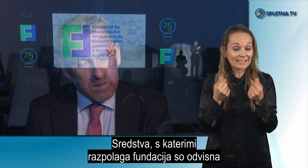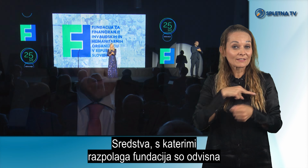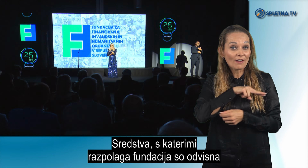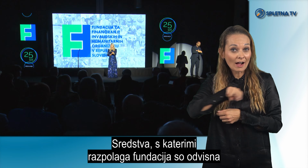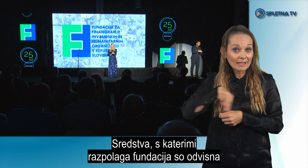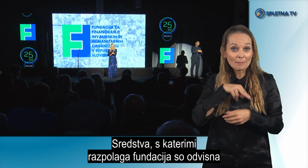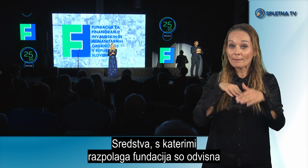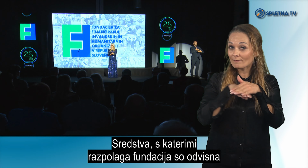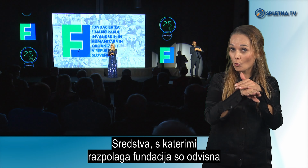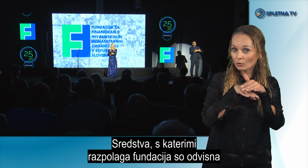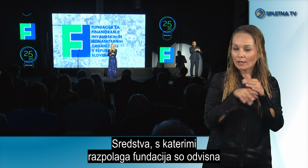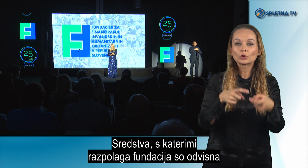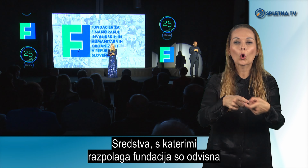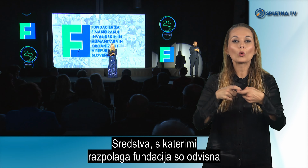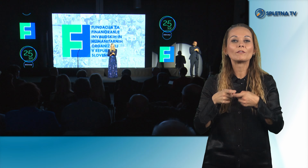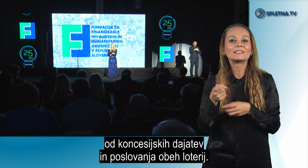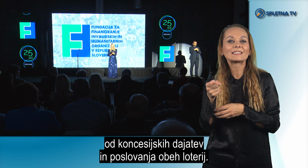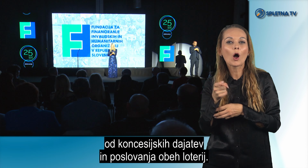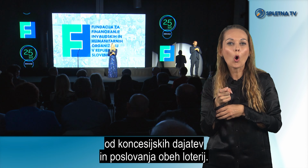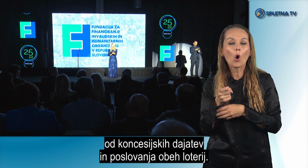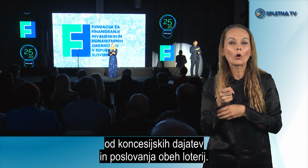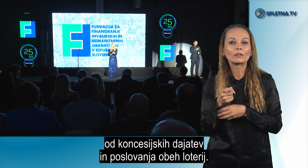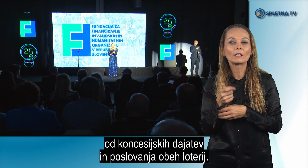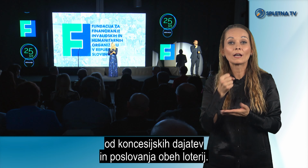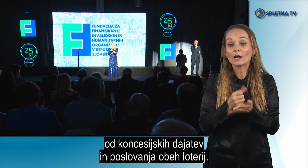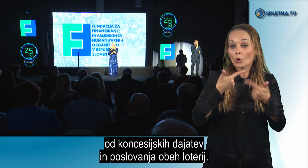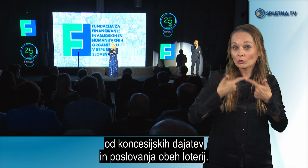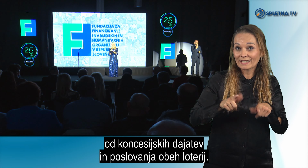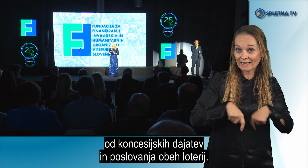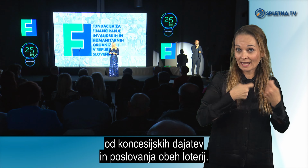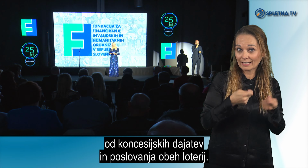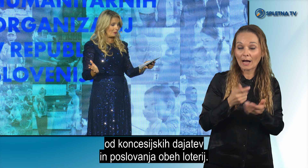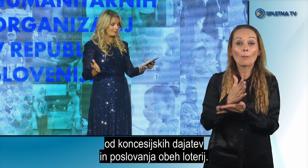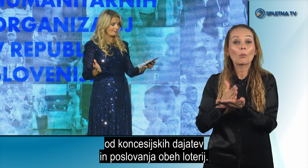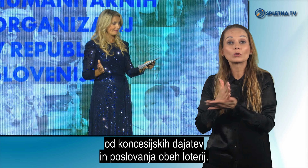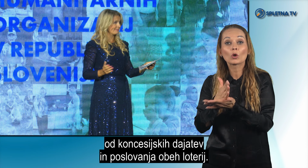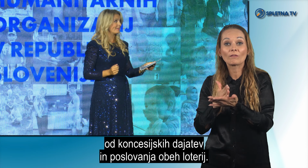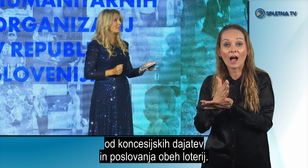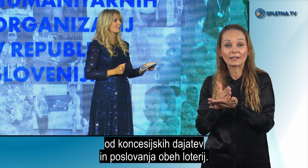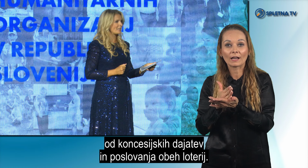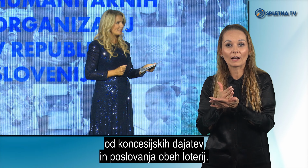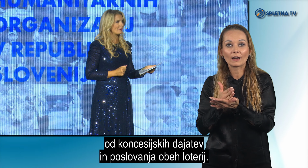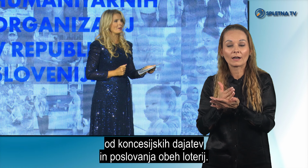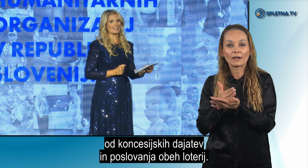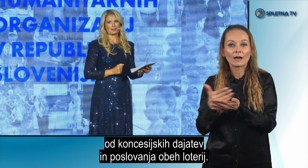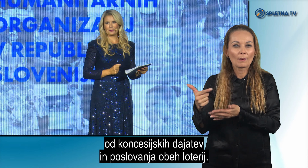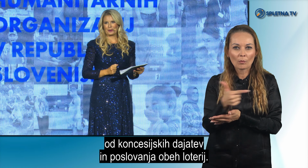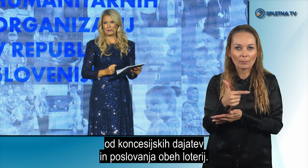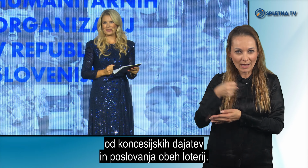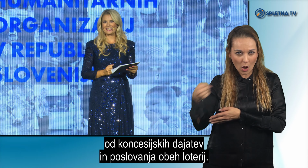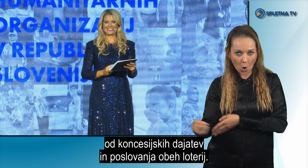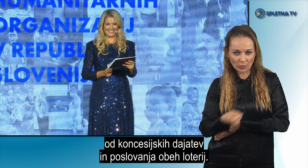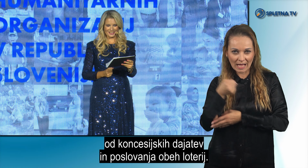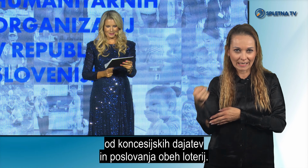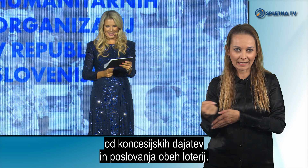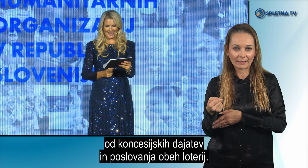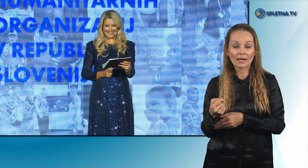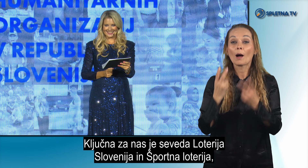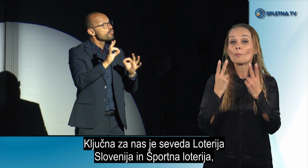Sredstva, s katerimi razpolaga fundacija, so odvisna od koncesijskih dajatev in od poslovanja najprej primarno obeh